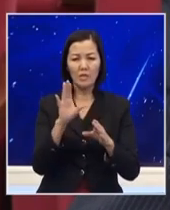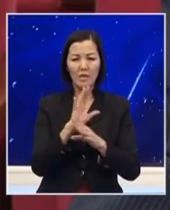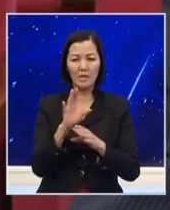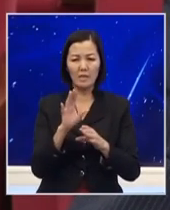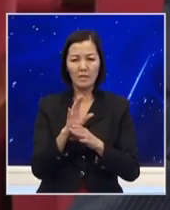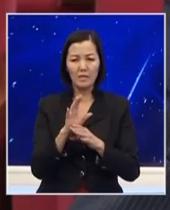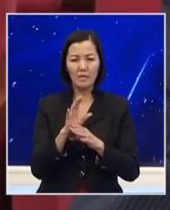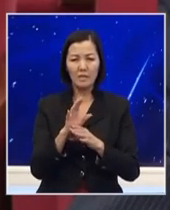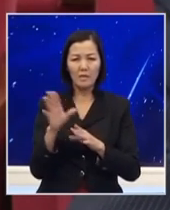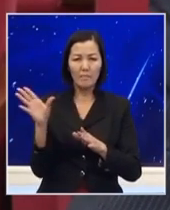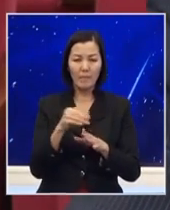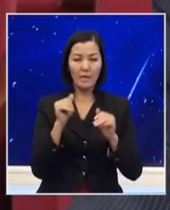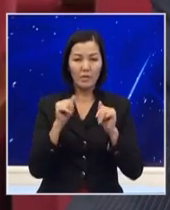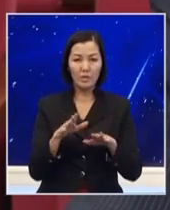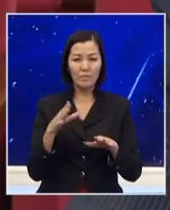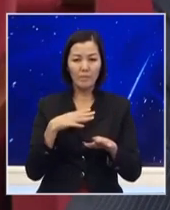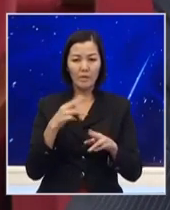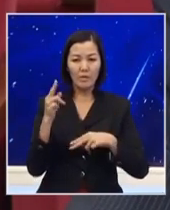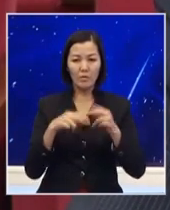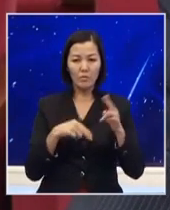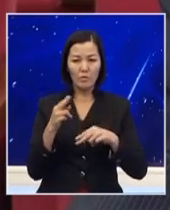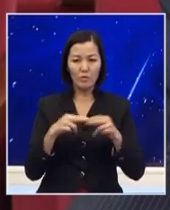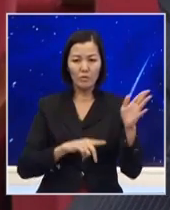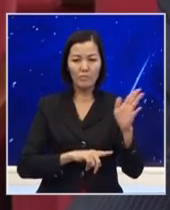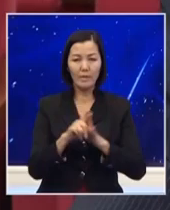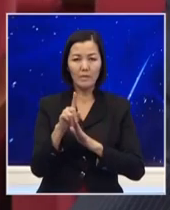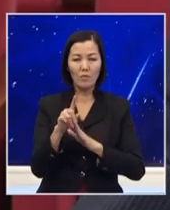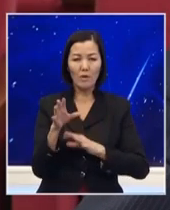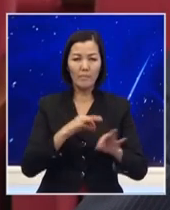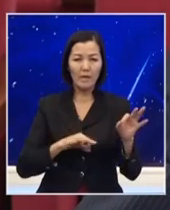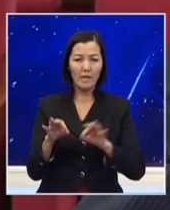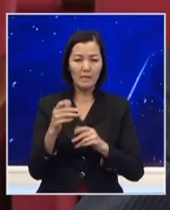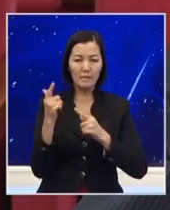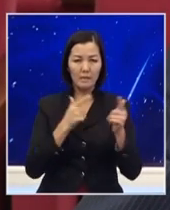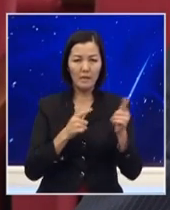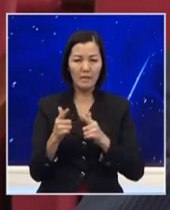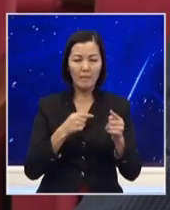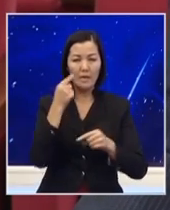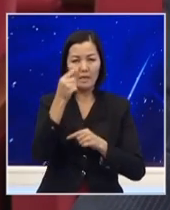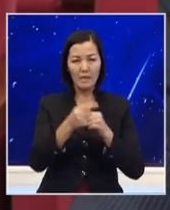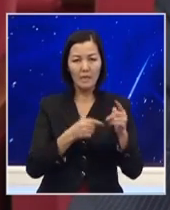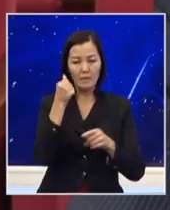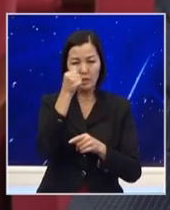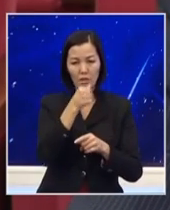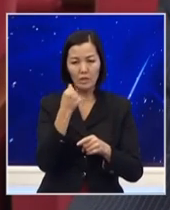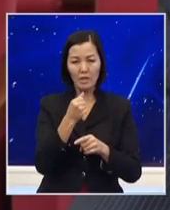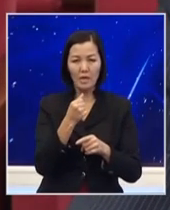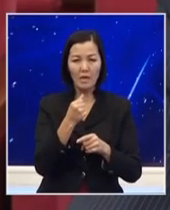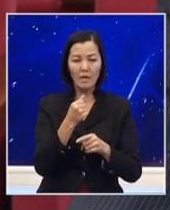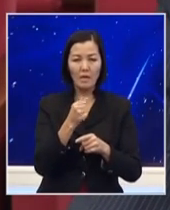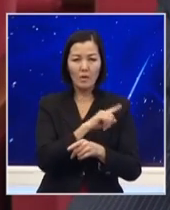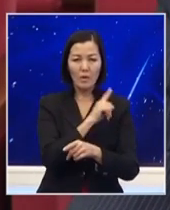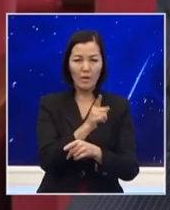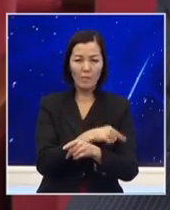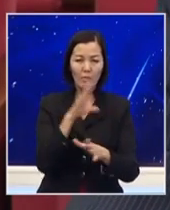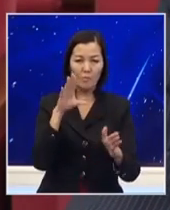бәрін шешіп берді. Қазіргі уақытта құрылысын бастауға проектісін дайындап, келесі жылы уже сол объемды қосамыз деген